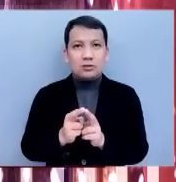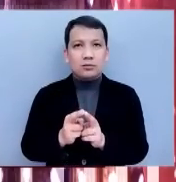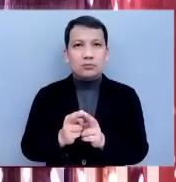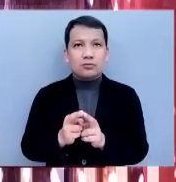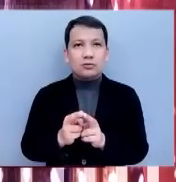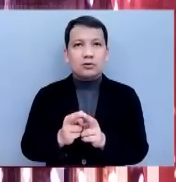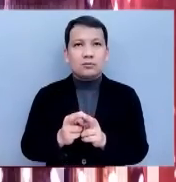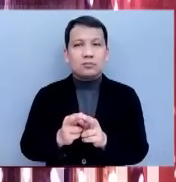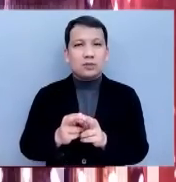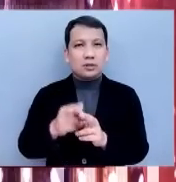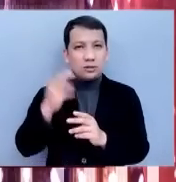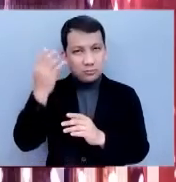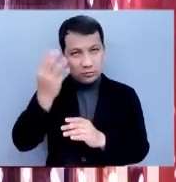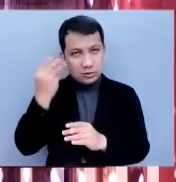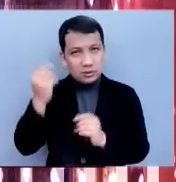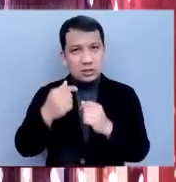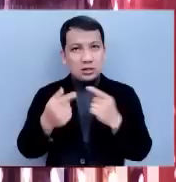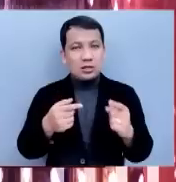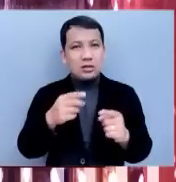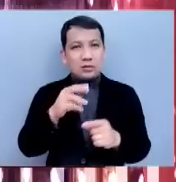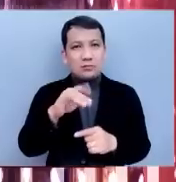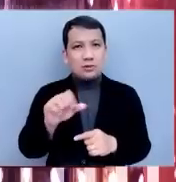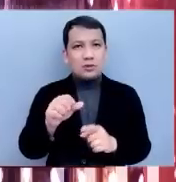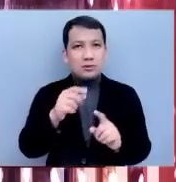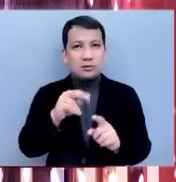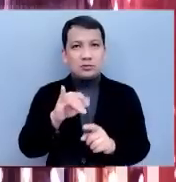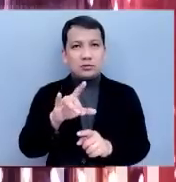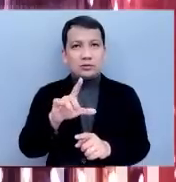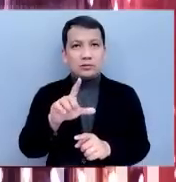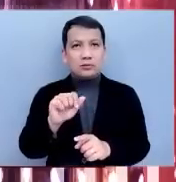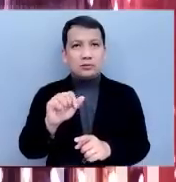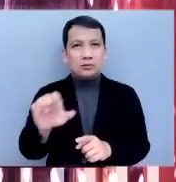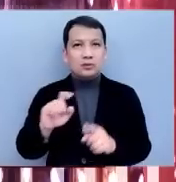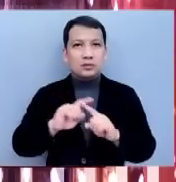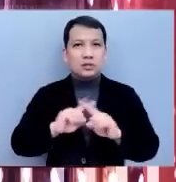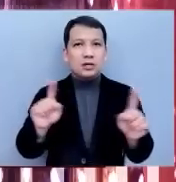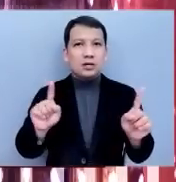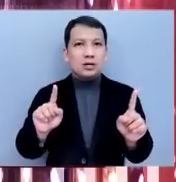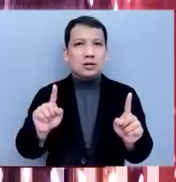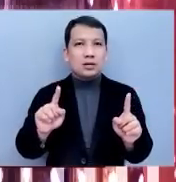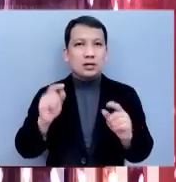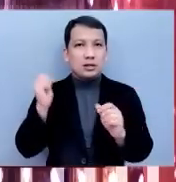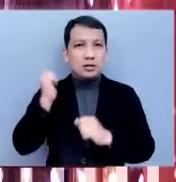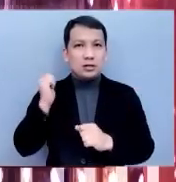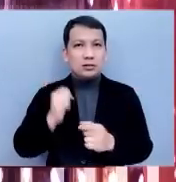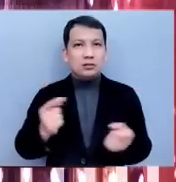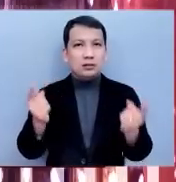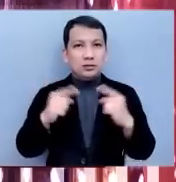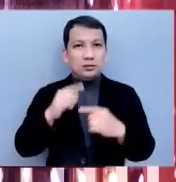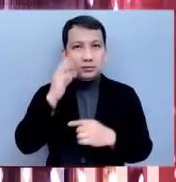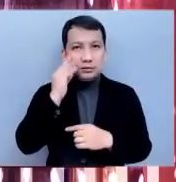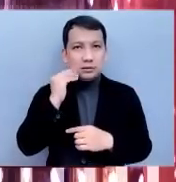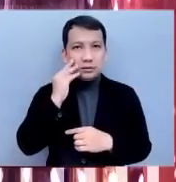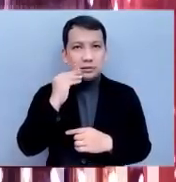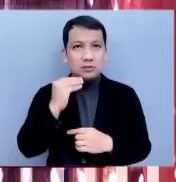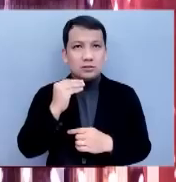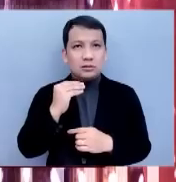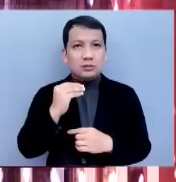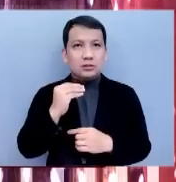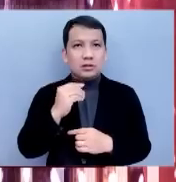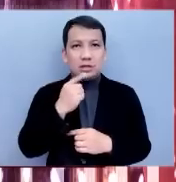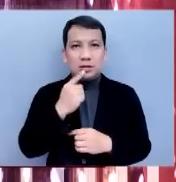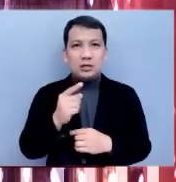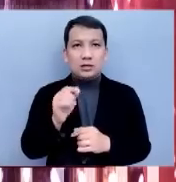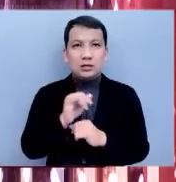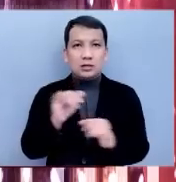resort ni Masha, played by Nicole. Pero iba sa kanilang ine-expect ang naranasan nilang retreat. Same